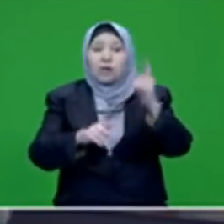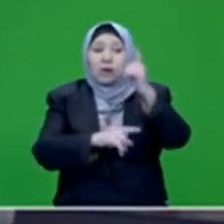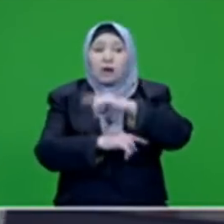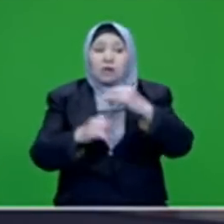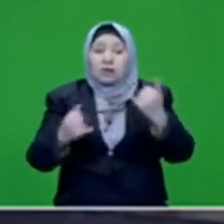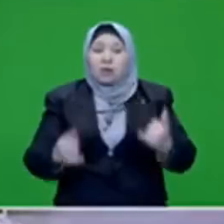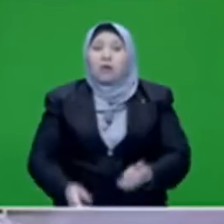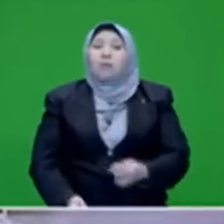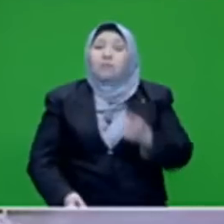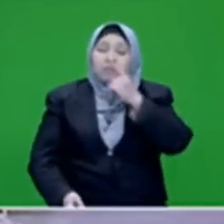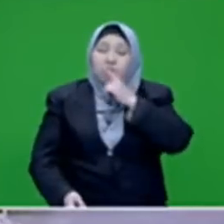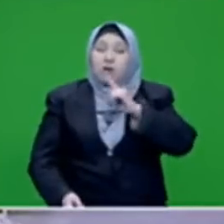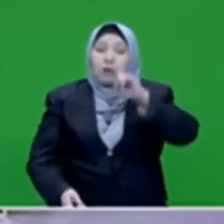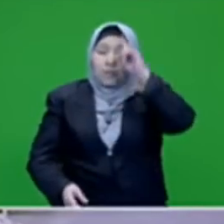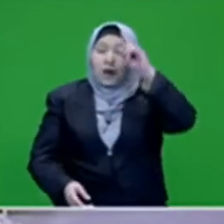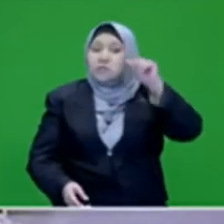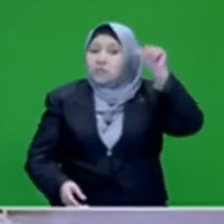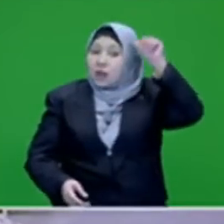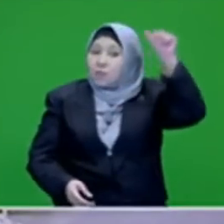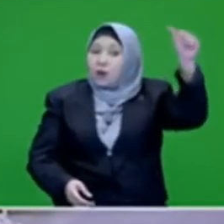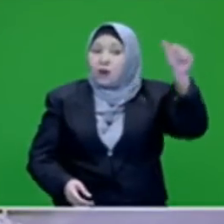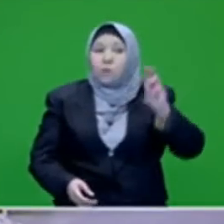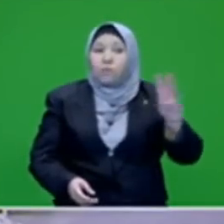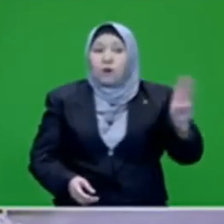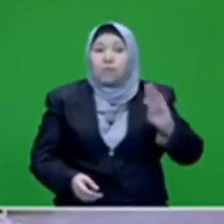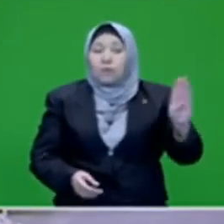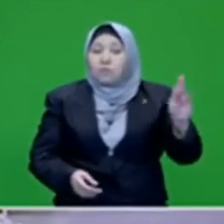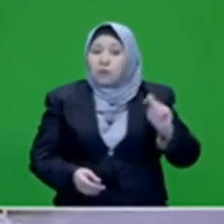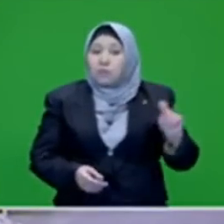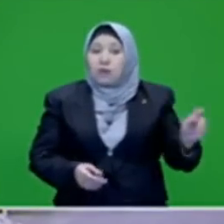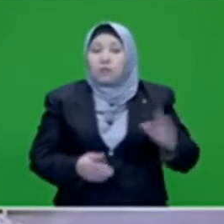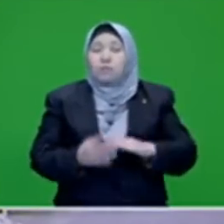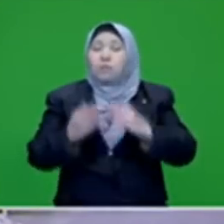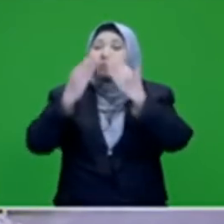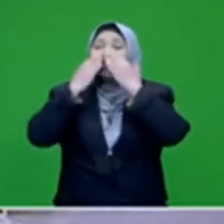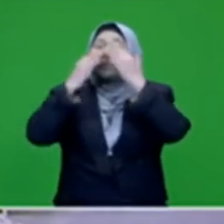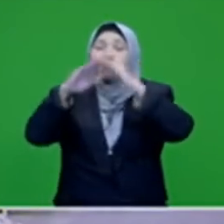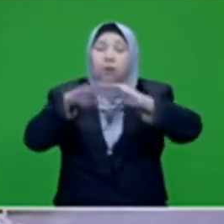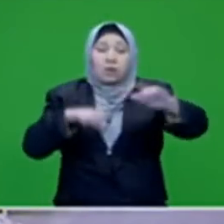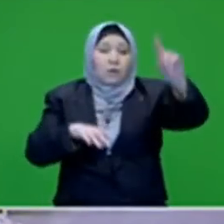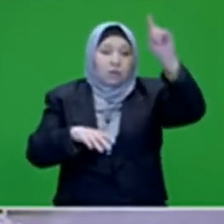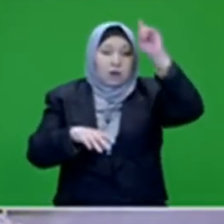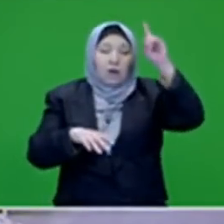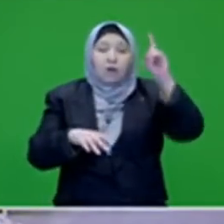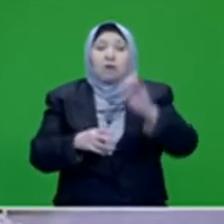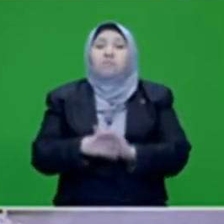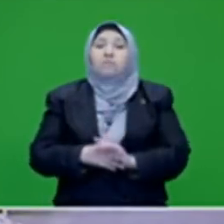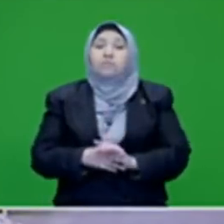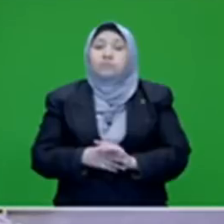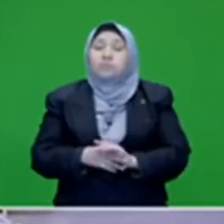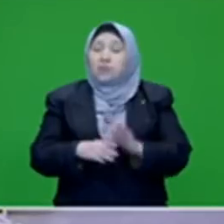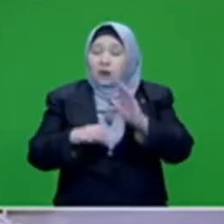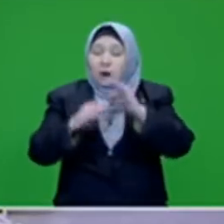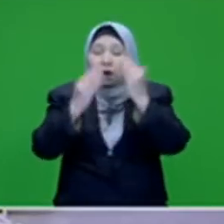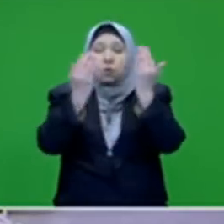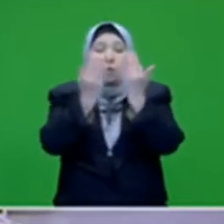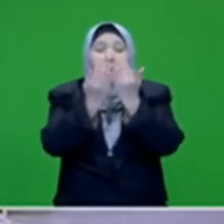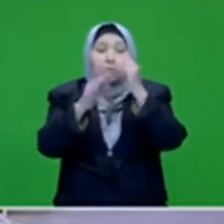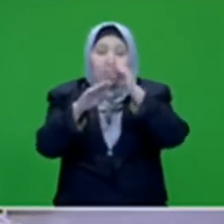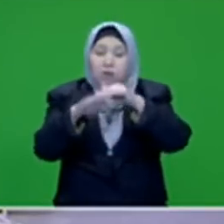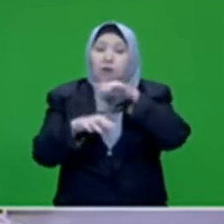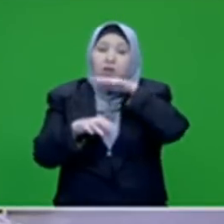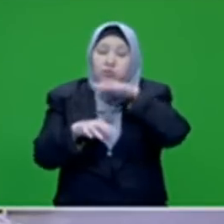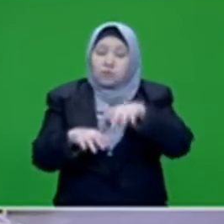bismillahirrahmanirrahim. Assalamualaikum warahmatullahi wabarakatuh. Alhamdulillah, thumma alhamdulillah. Wassalatu wassalamu ala rasulillah wa